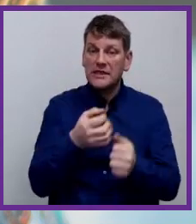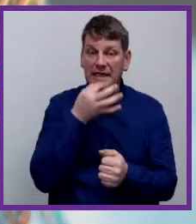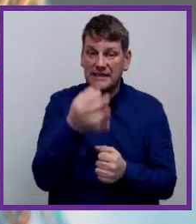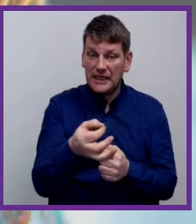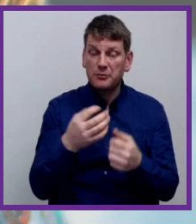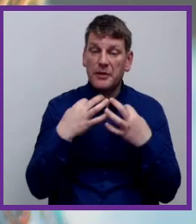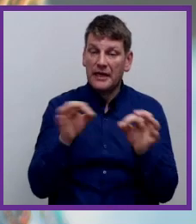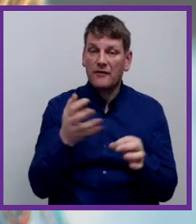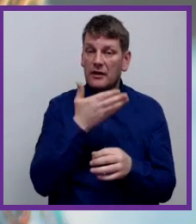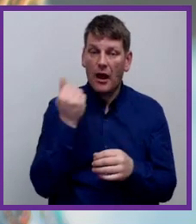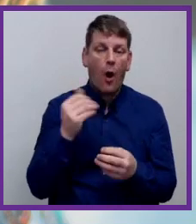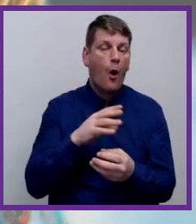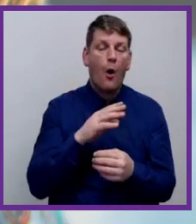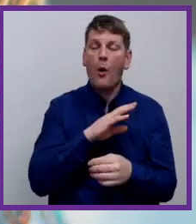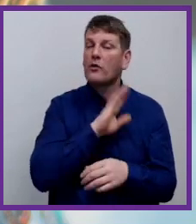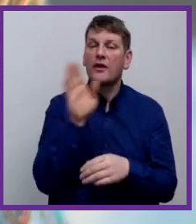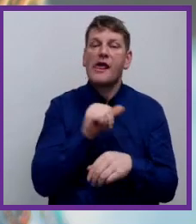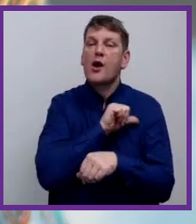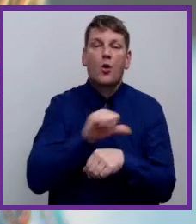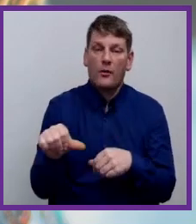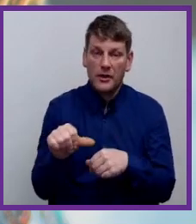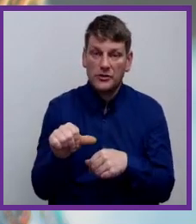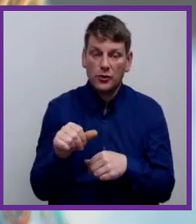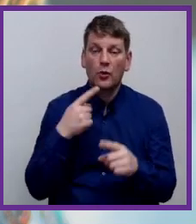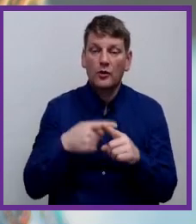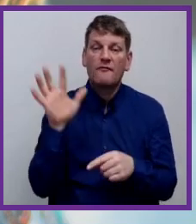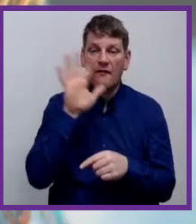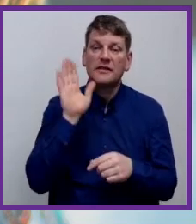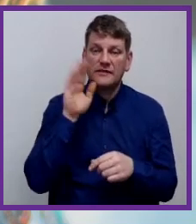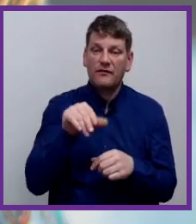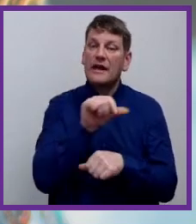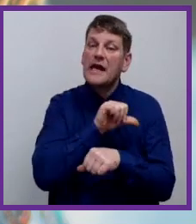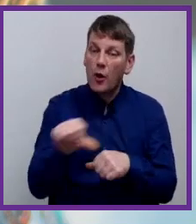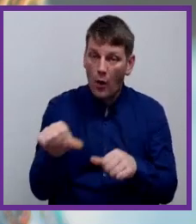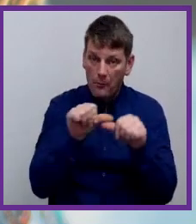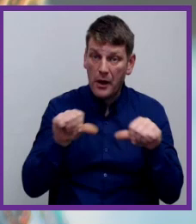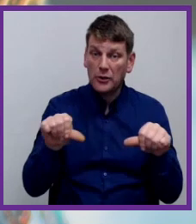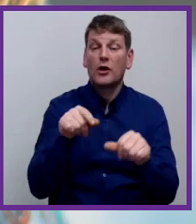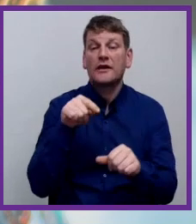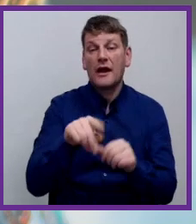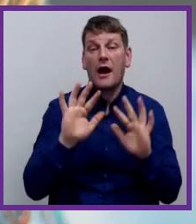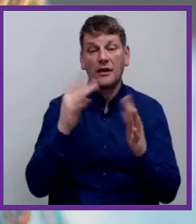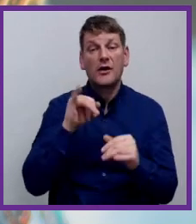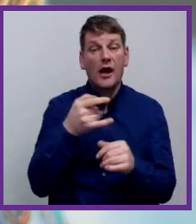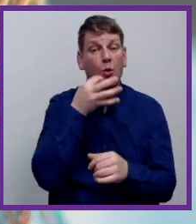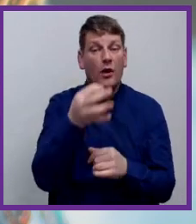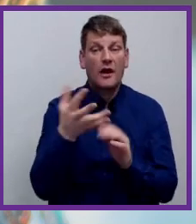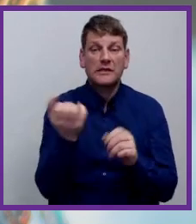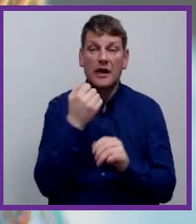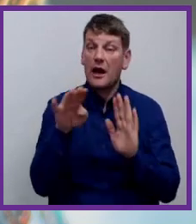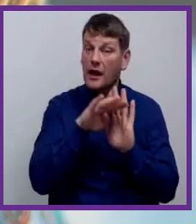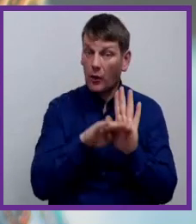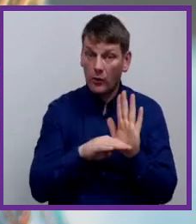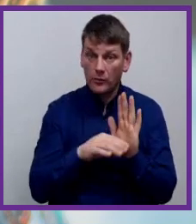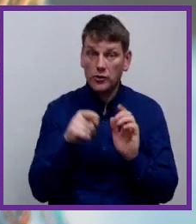izteiksmes brīvība nav absolūta neierobežota, un valsts to var ierobežot tajā gadījumā, ja tas ir noteikts ar likumu,